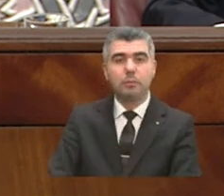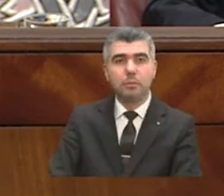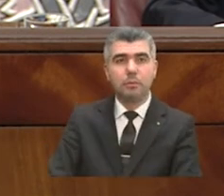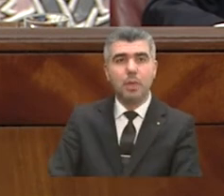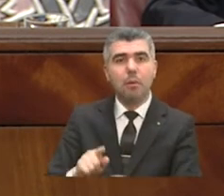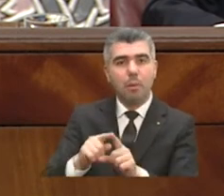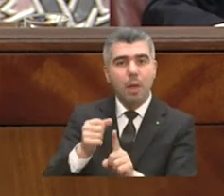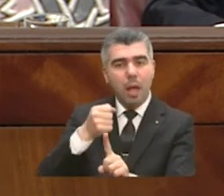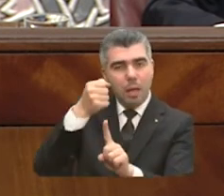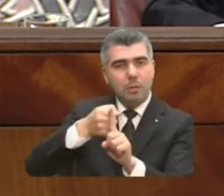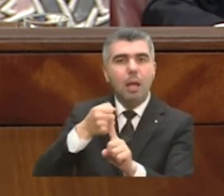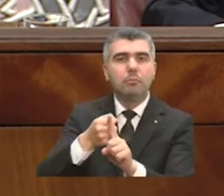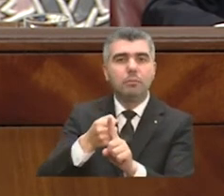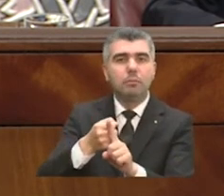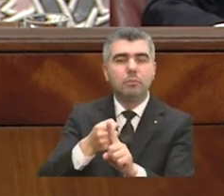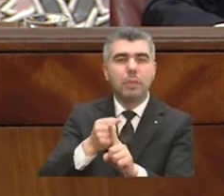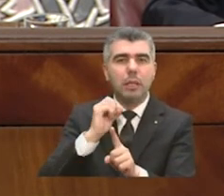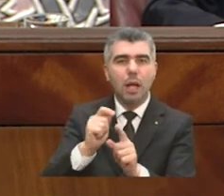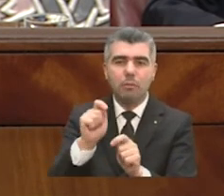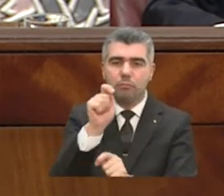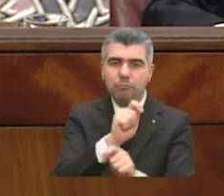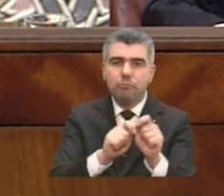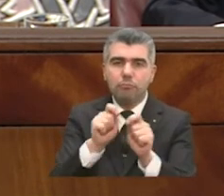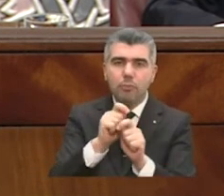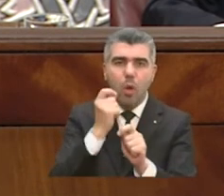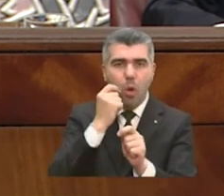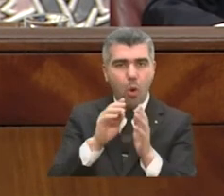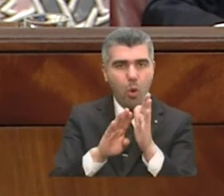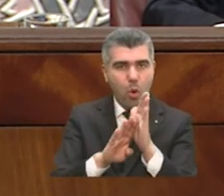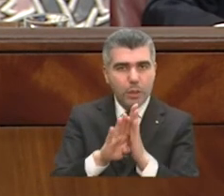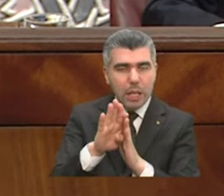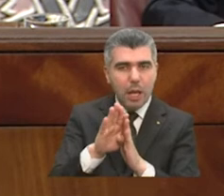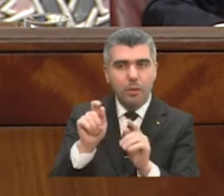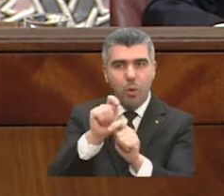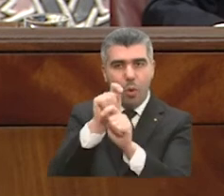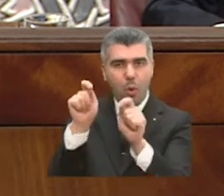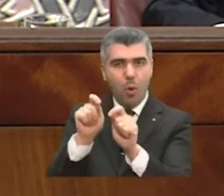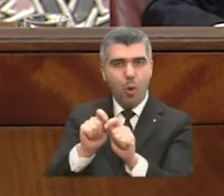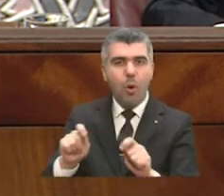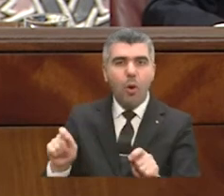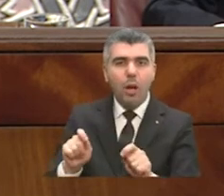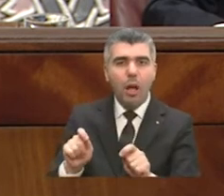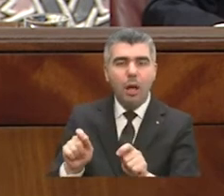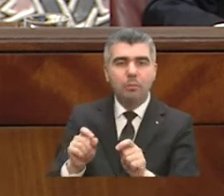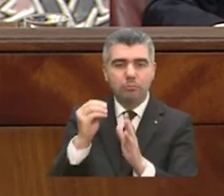son pouvoir d'évaluation des politiques